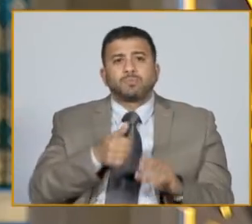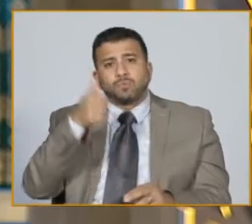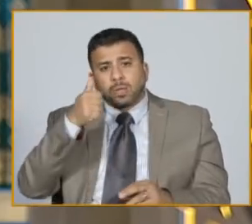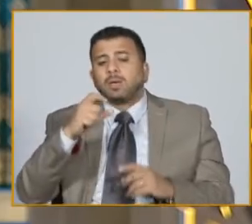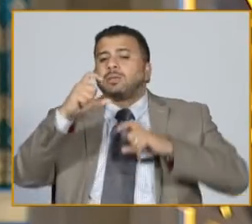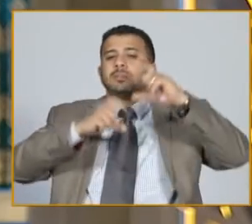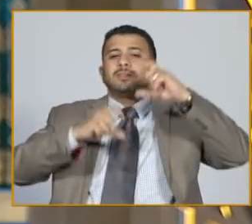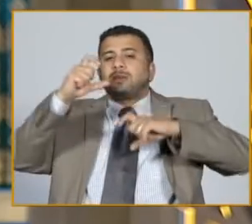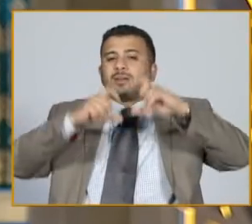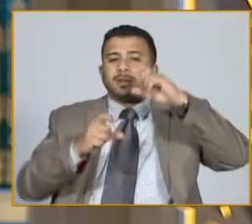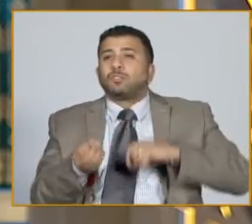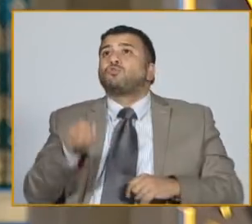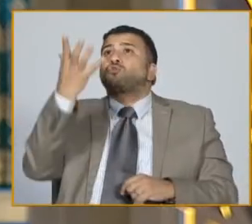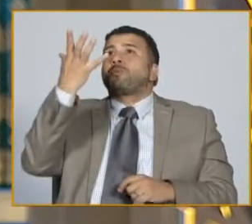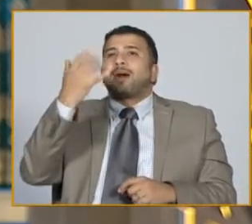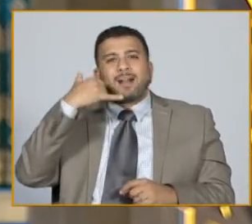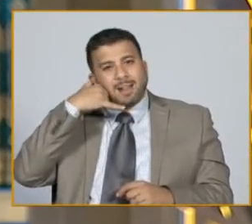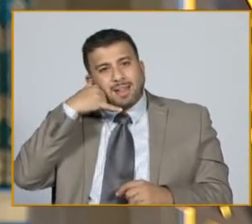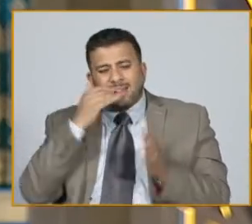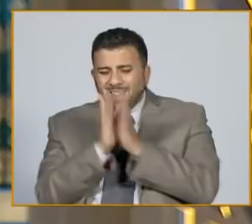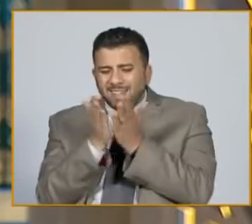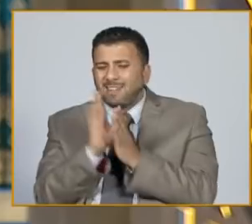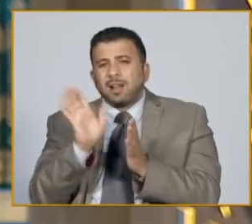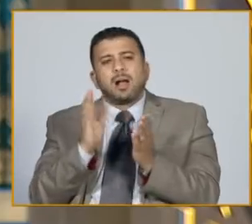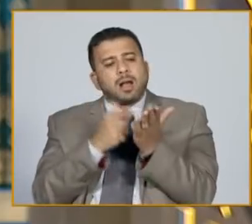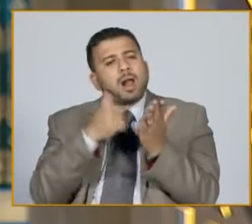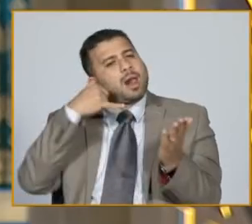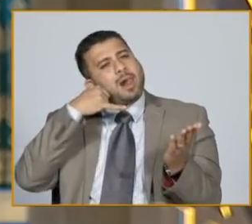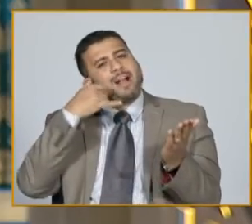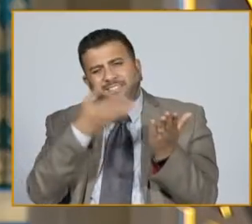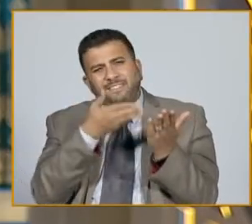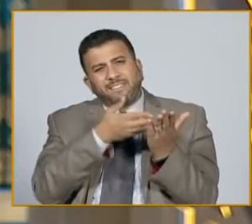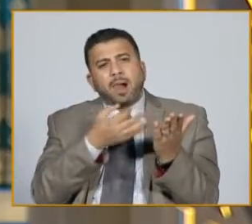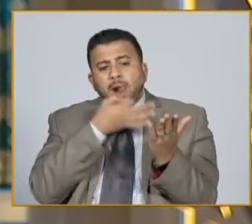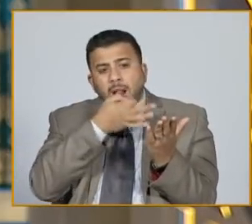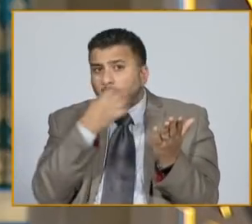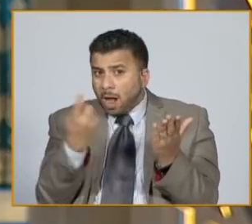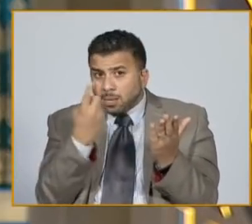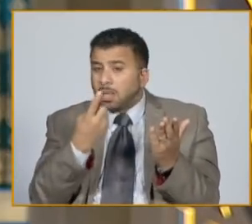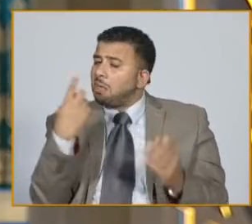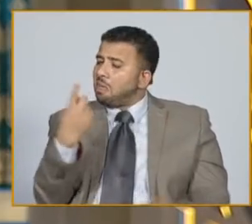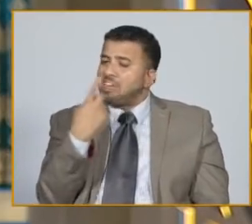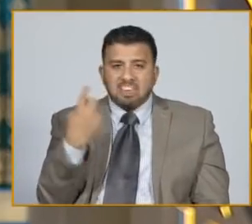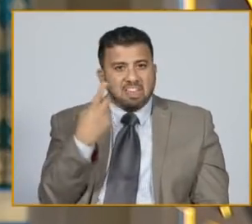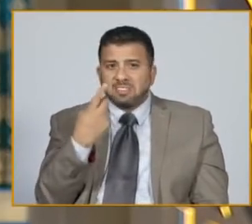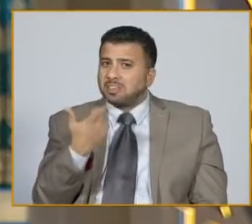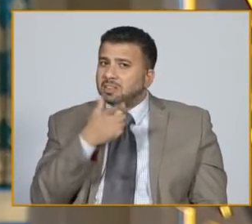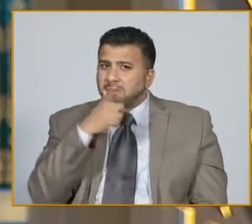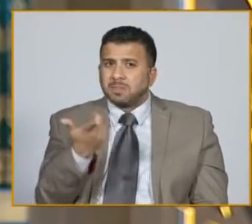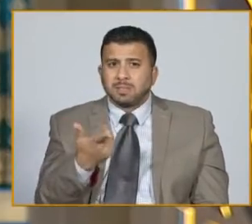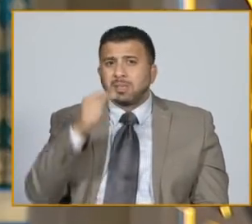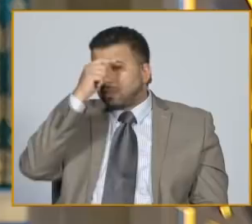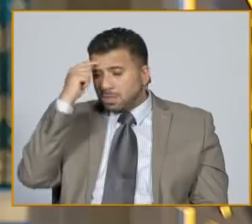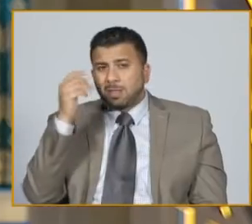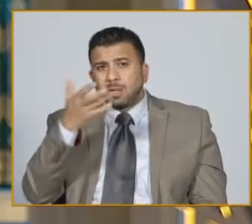الصباح والمساء، من القرآن من الجوال. يجوز للإنسان أن يقرأ أذكار ما بعد الصلوات إذا كان غير